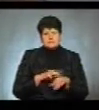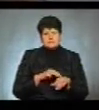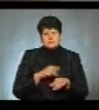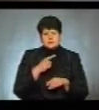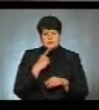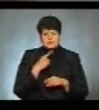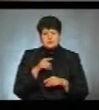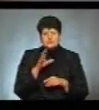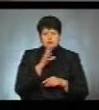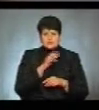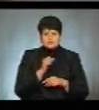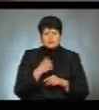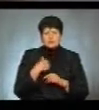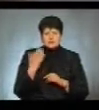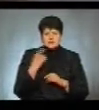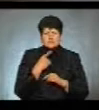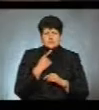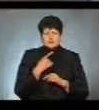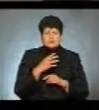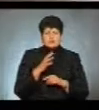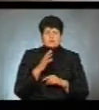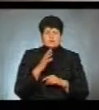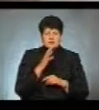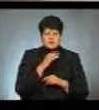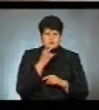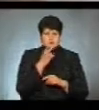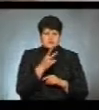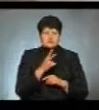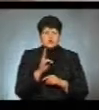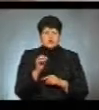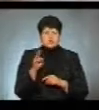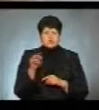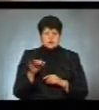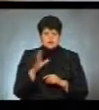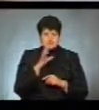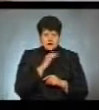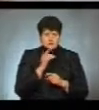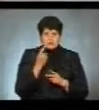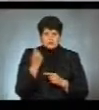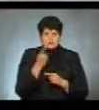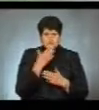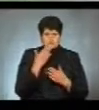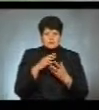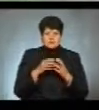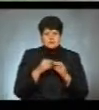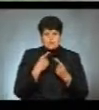що крадуть. Ми раніше говорили, крали, опинилися, що з каштанами сталося. Ні одного нема. Тому ми з суби не говоримо